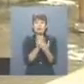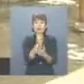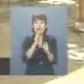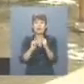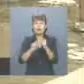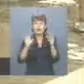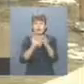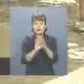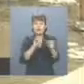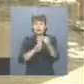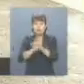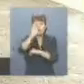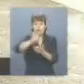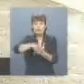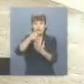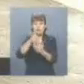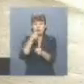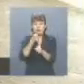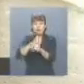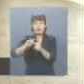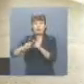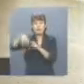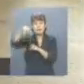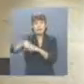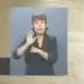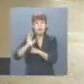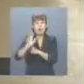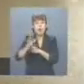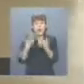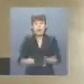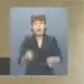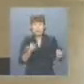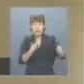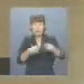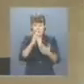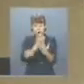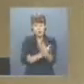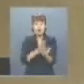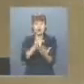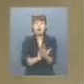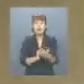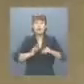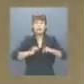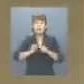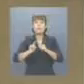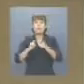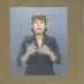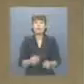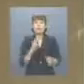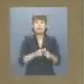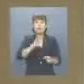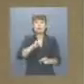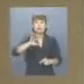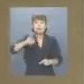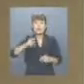นำไปฟื้นฟูกิจการพร้อมทั้งรับฟังความคิดเห็นและข้อเสนอแนะต่างๆทางด้านนายชันชายรักธนานนท์นายกสมาคม